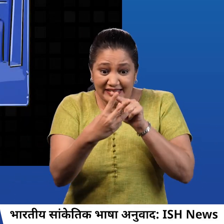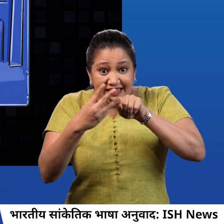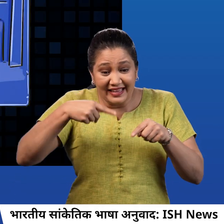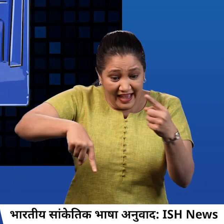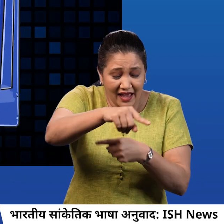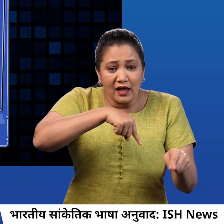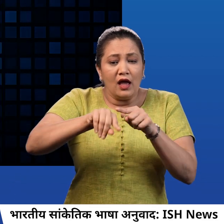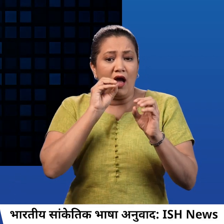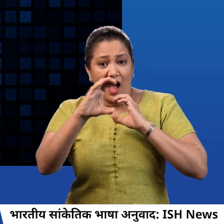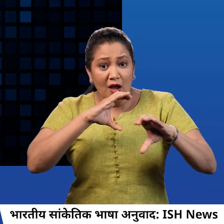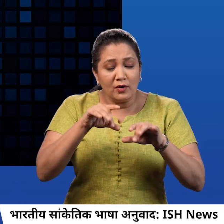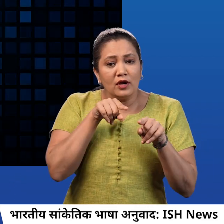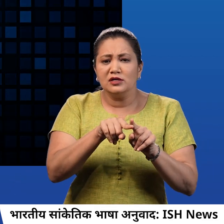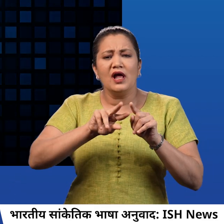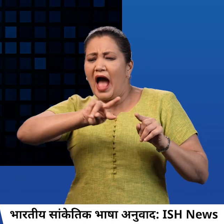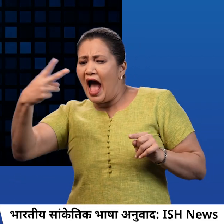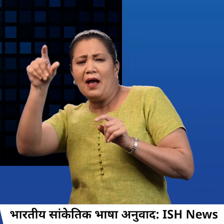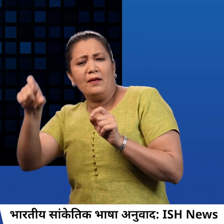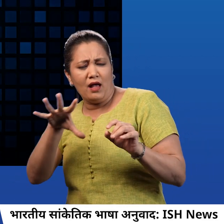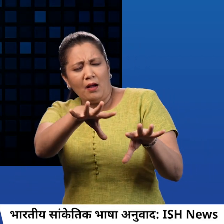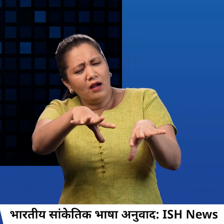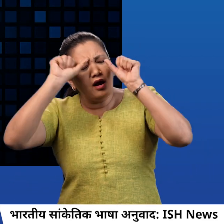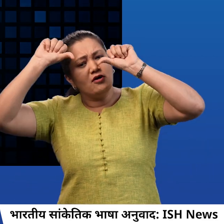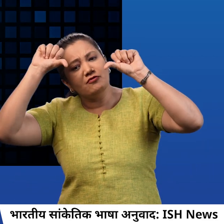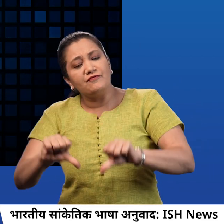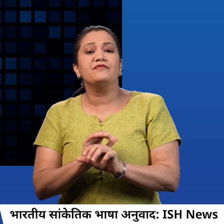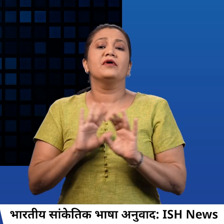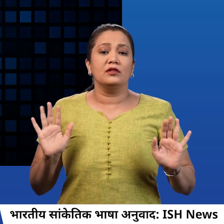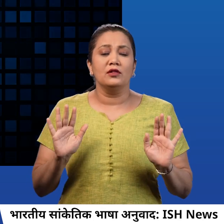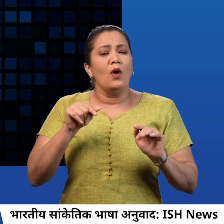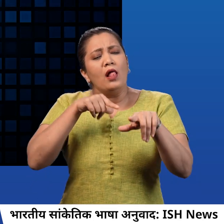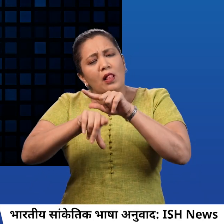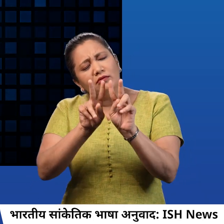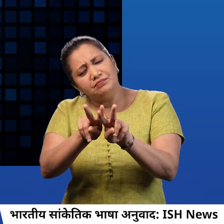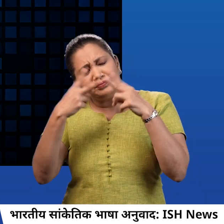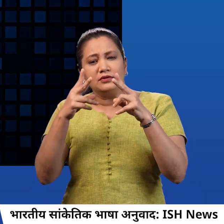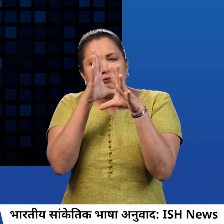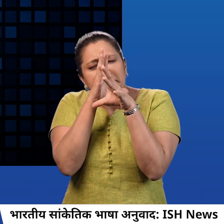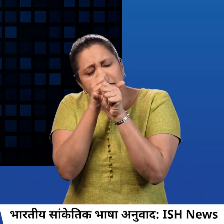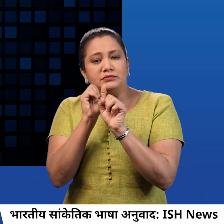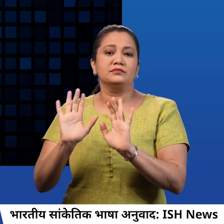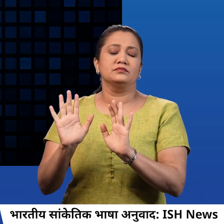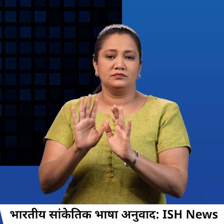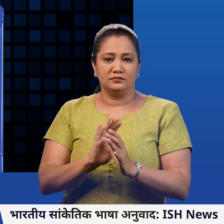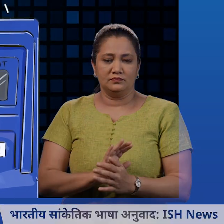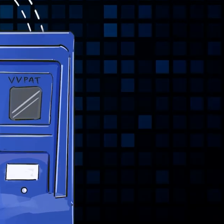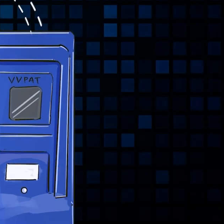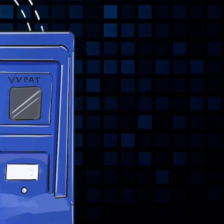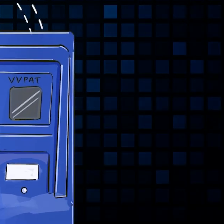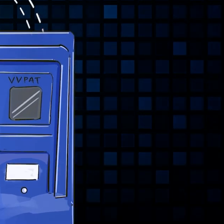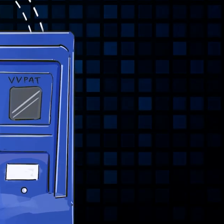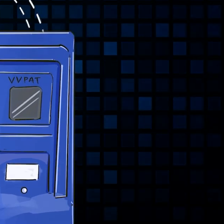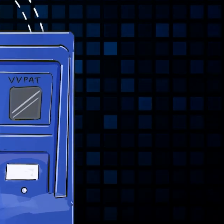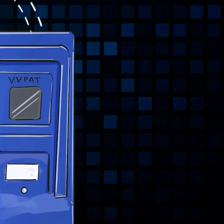VVPAT मध्ये जो परस्पर संवाद होतो तो कोणालाही उलगडता वा ओळखता येणार नाही अशा अभेद्य रीतीनं सांकेतिक